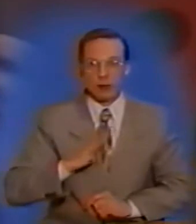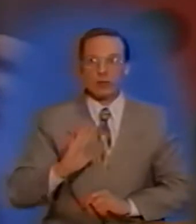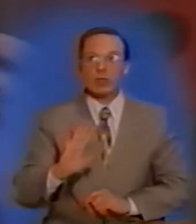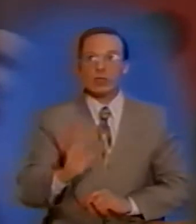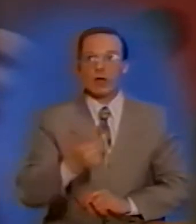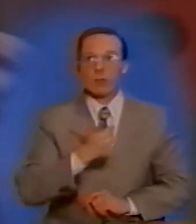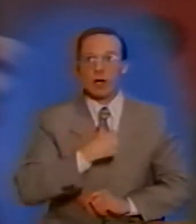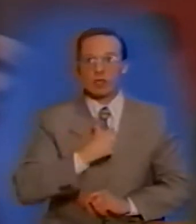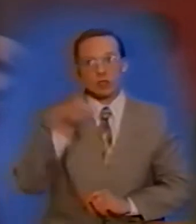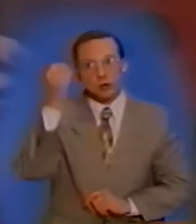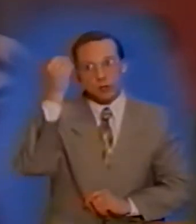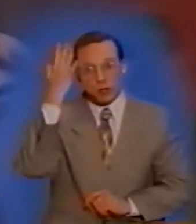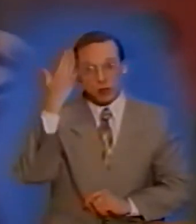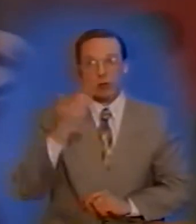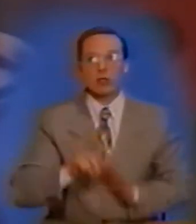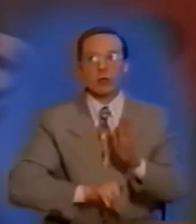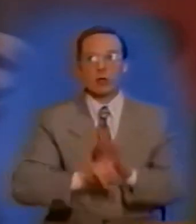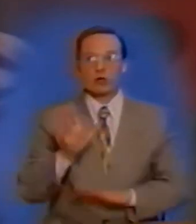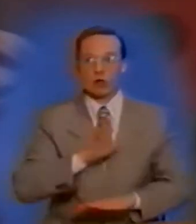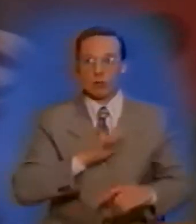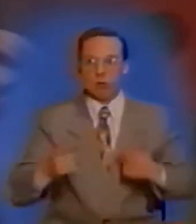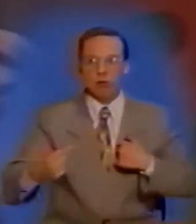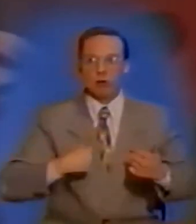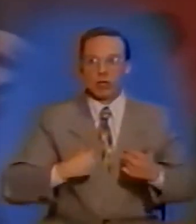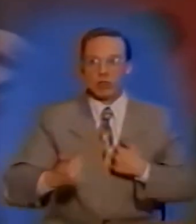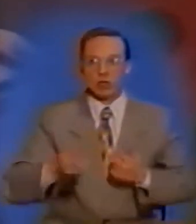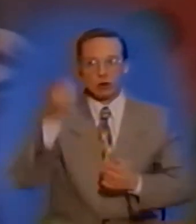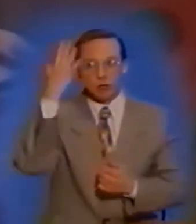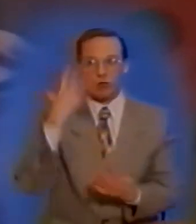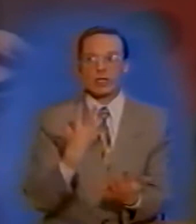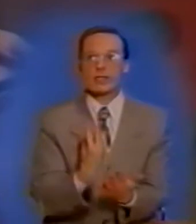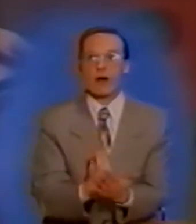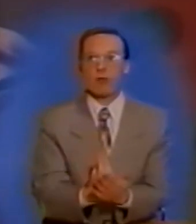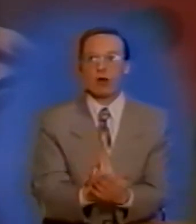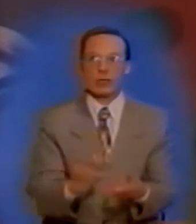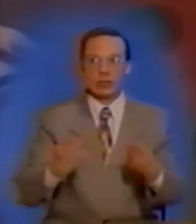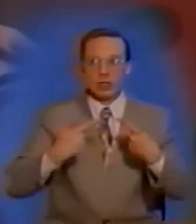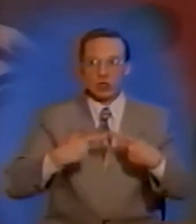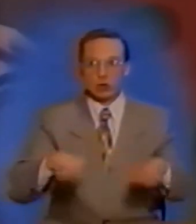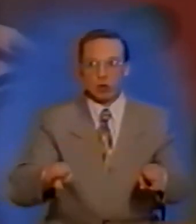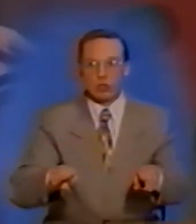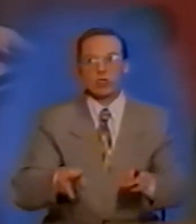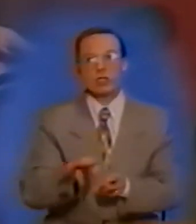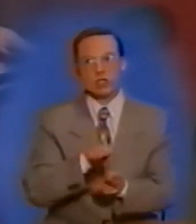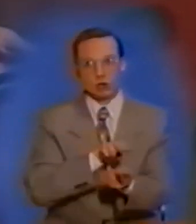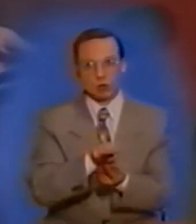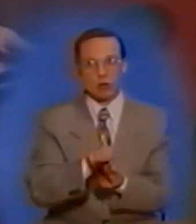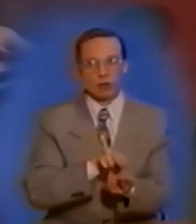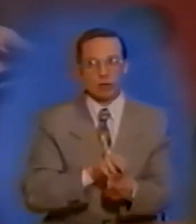Kaip aš supratau, pradžioj buvo kančia suvokti savo kitonišką seksualumą.